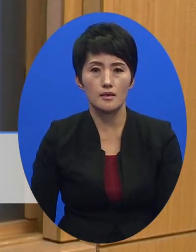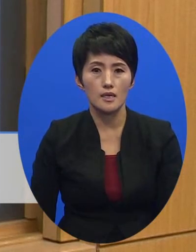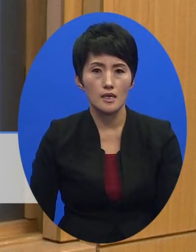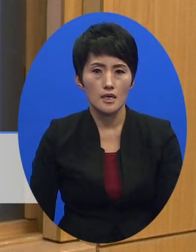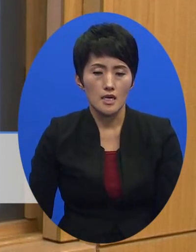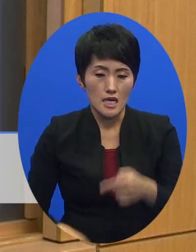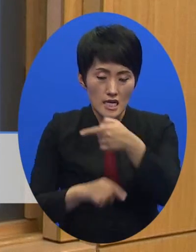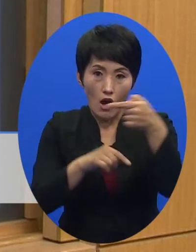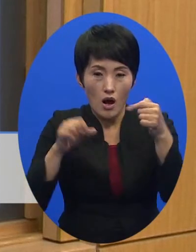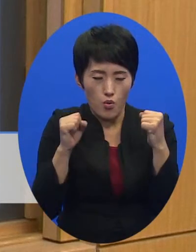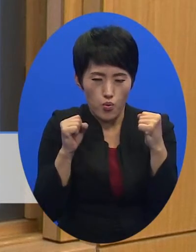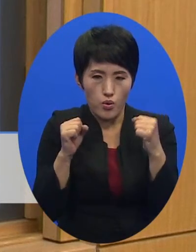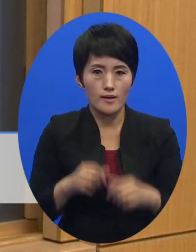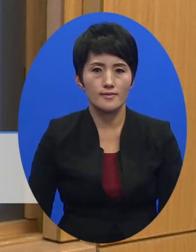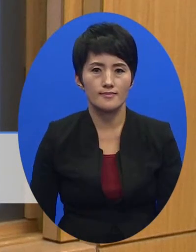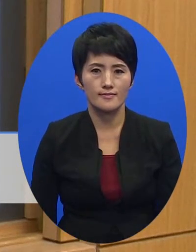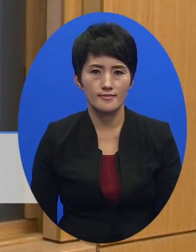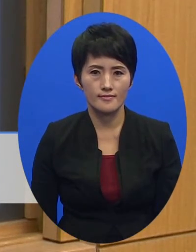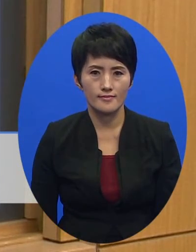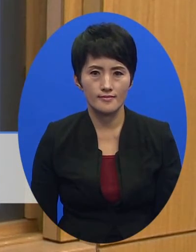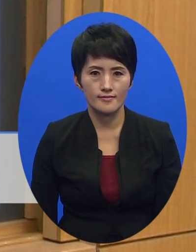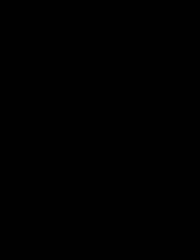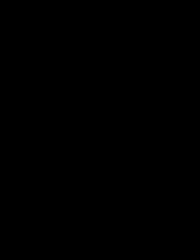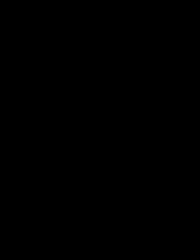불어서 체감 온도는 더욱 낮겠습니다